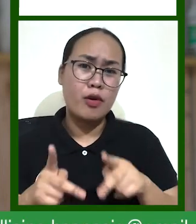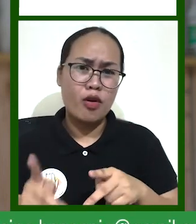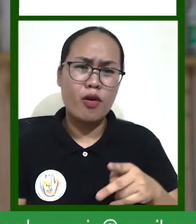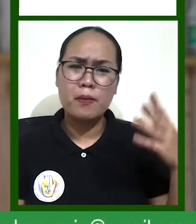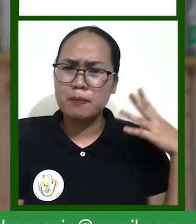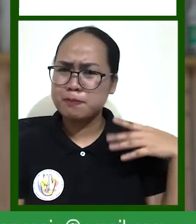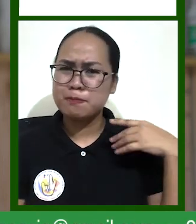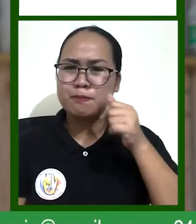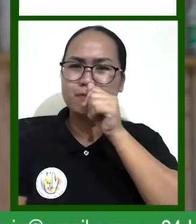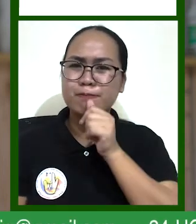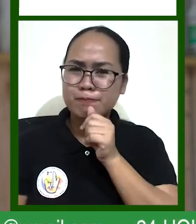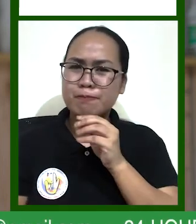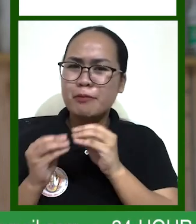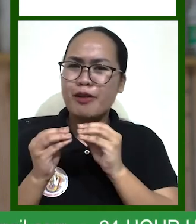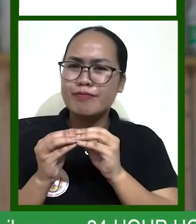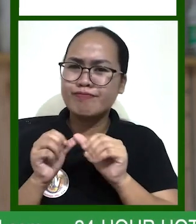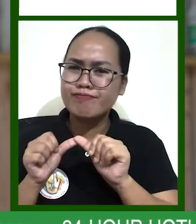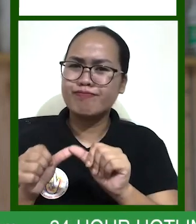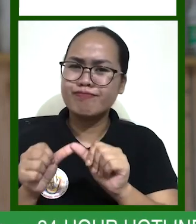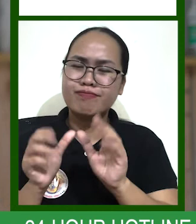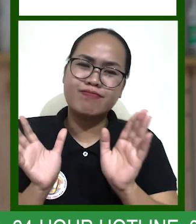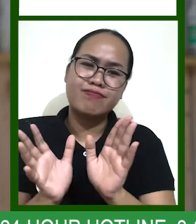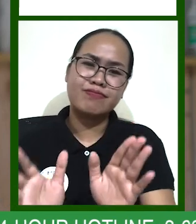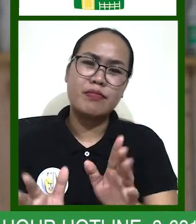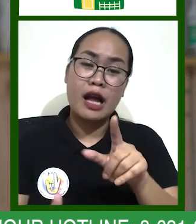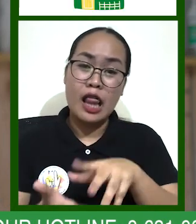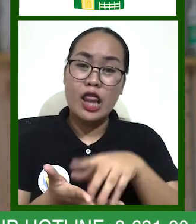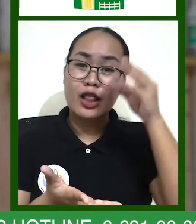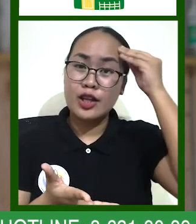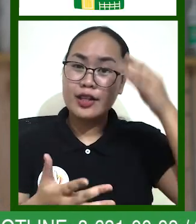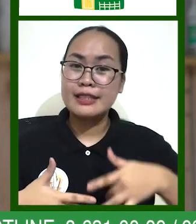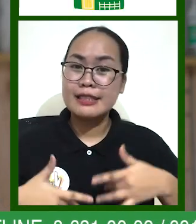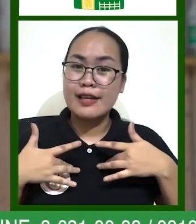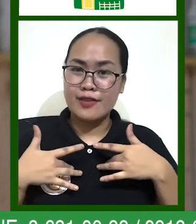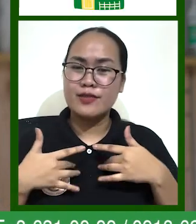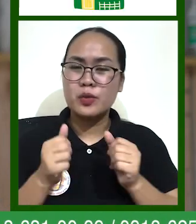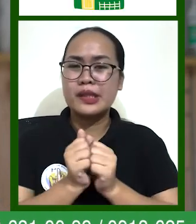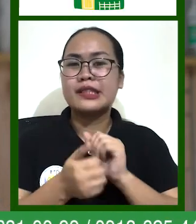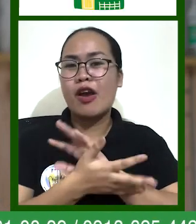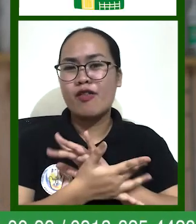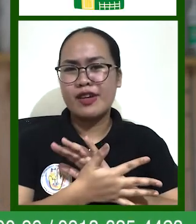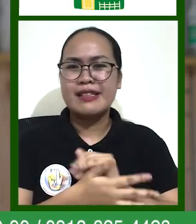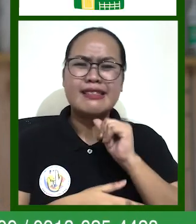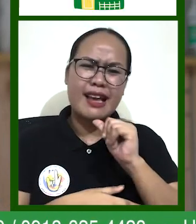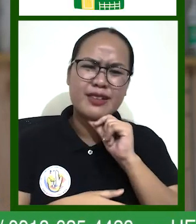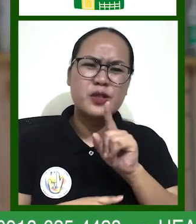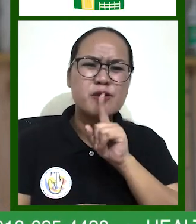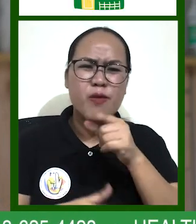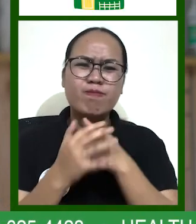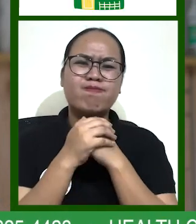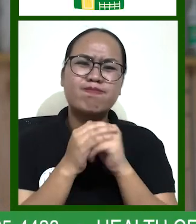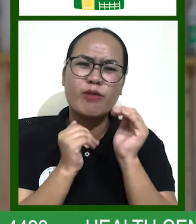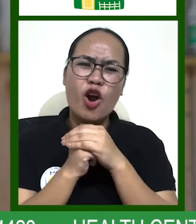ba? Tiis-tiis lang tayo, learn to live with COVID, sabi nga natin. But of course, no, let's not get too comfortable. Na